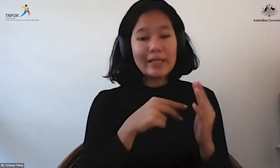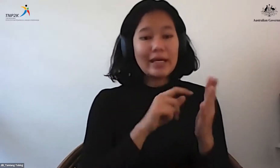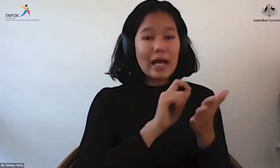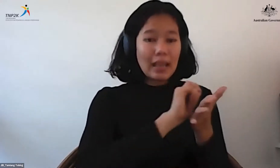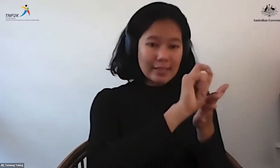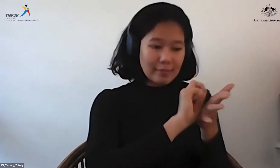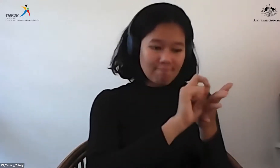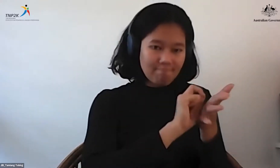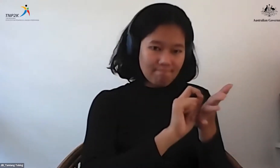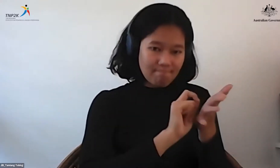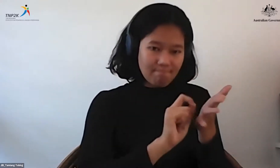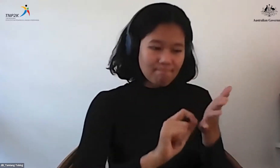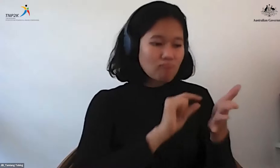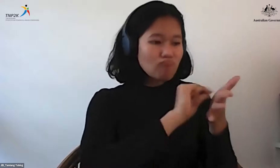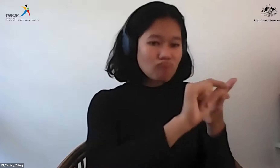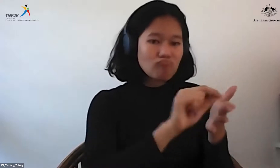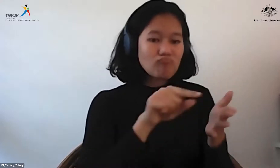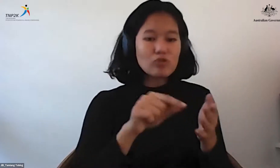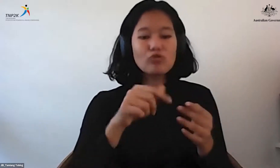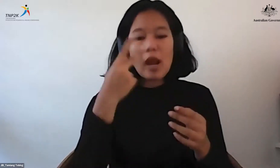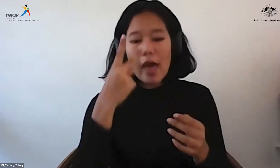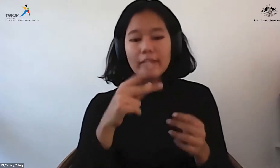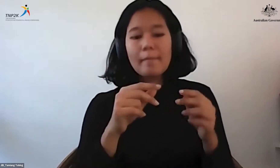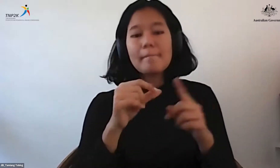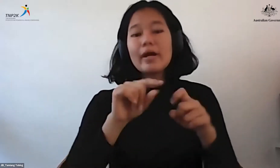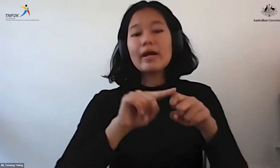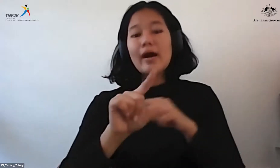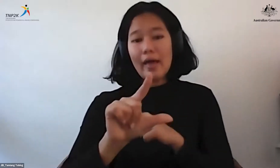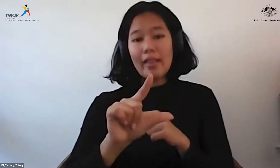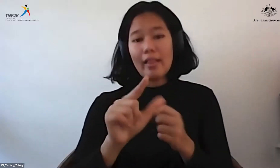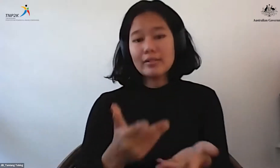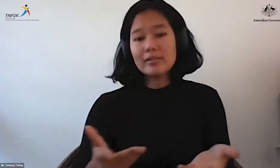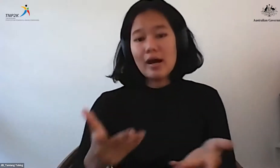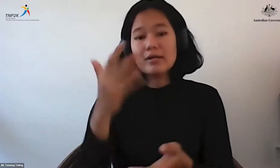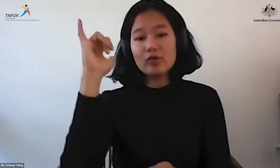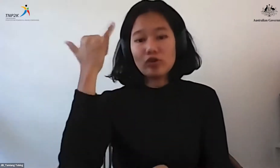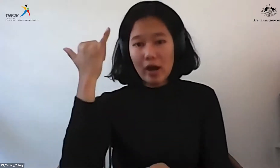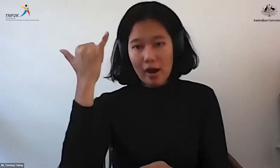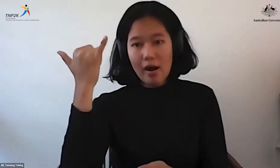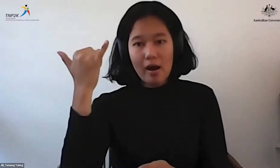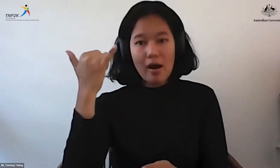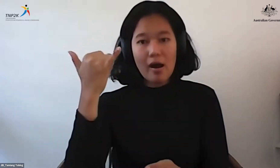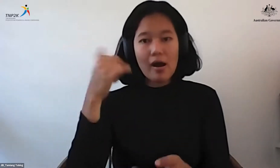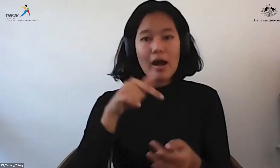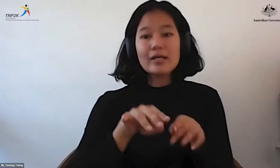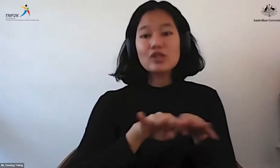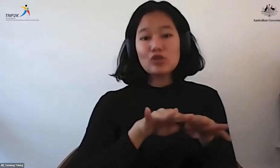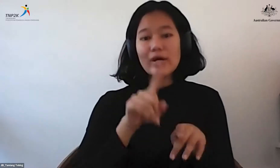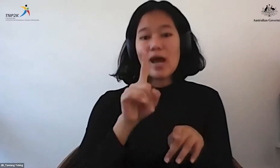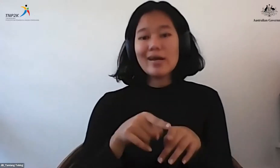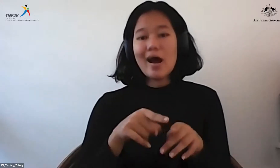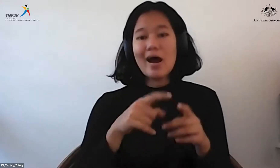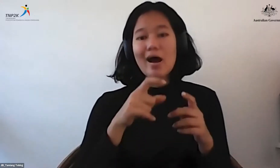terhadap PKL, sektor informal yang ada di DIY sesuai dengan sampel yang telah